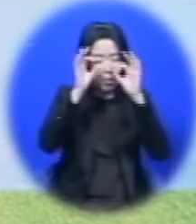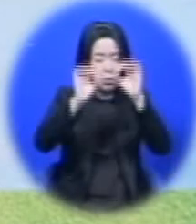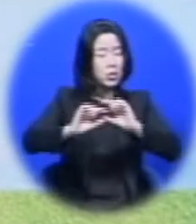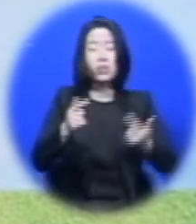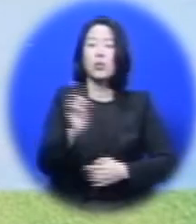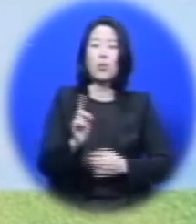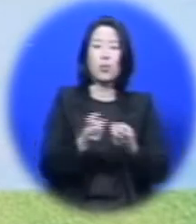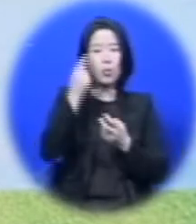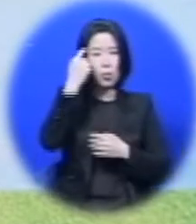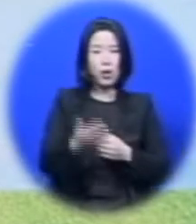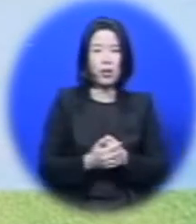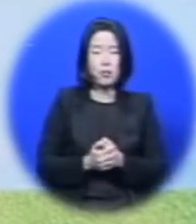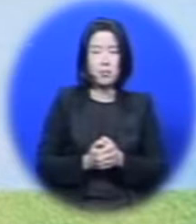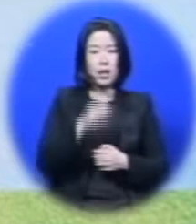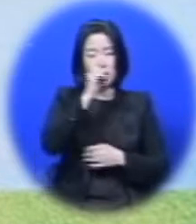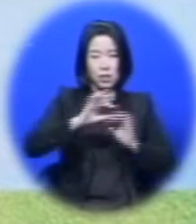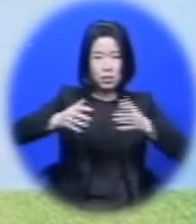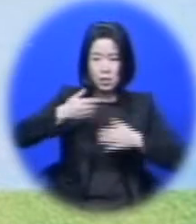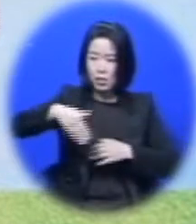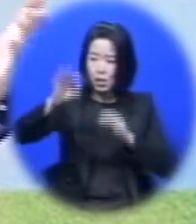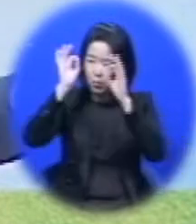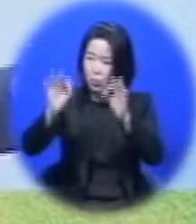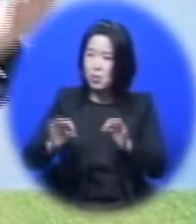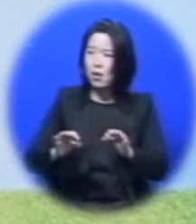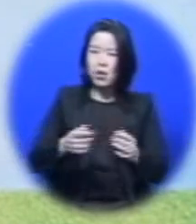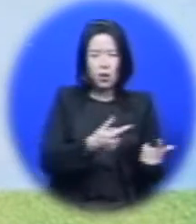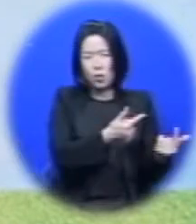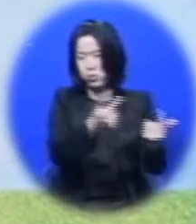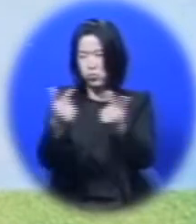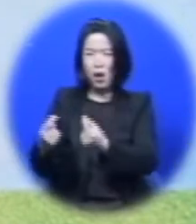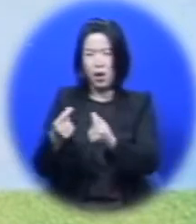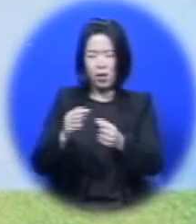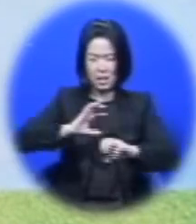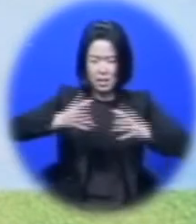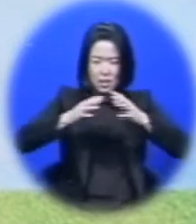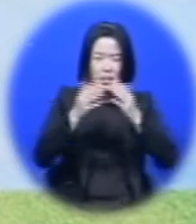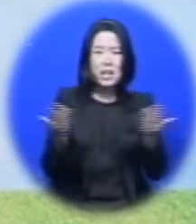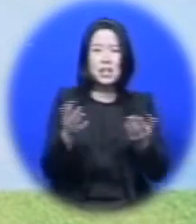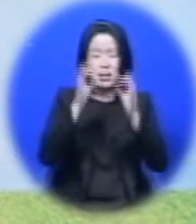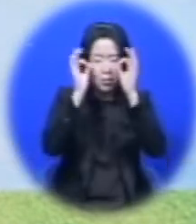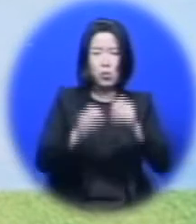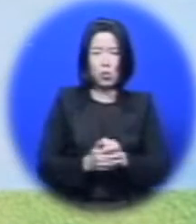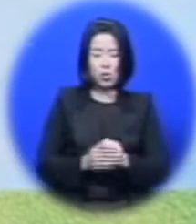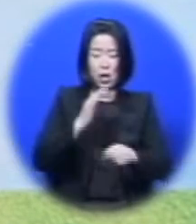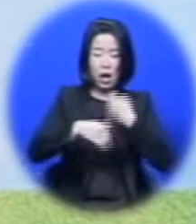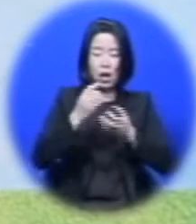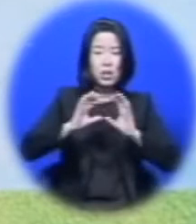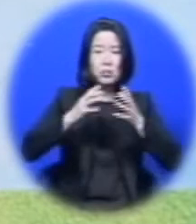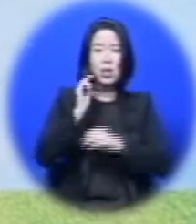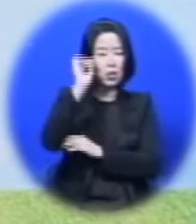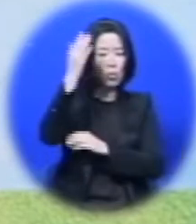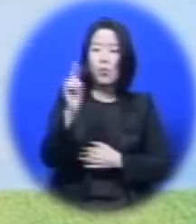보여. 그냥 세상 나가서 살아보면 뭐 맨 세상 일만 보이지. 하나님의 나라의 영광이 어디 있냐